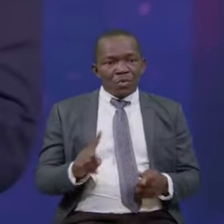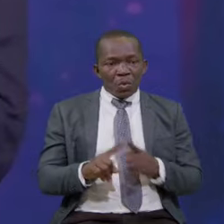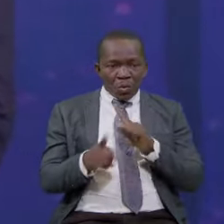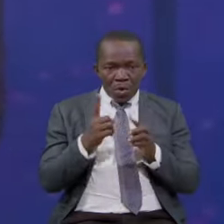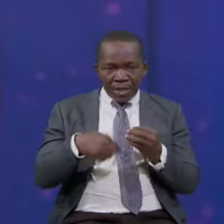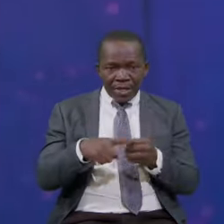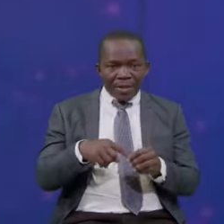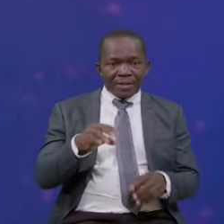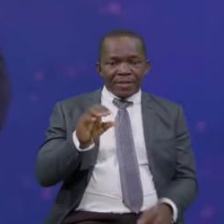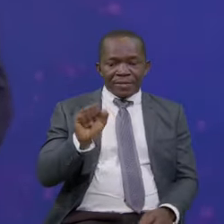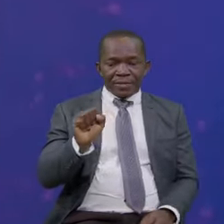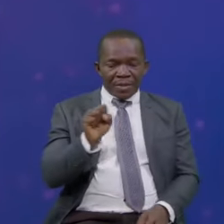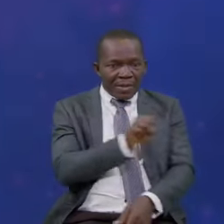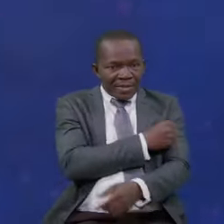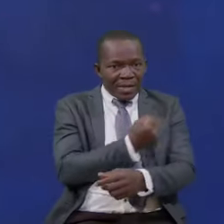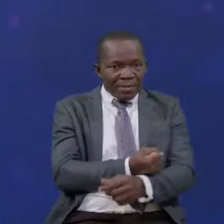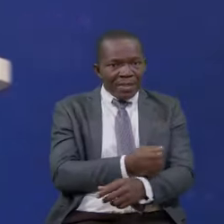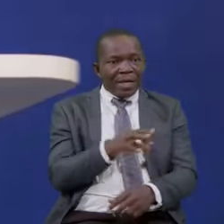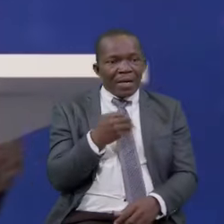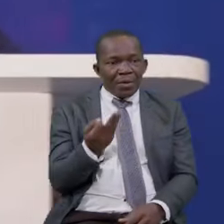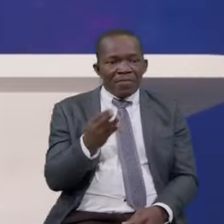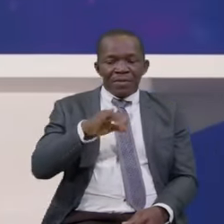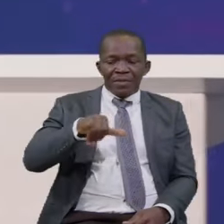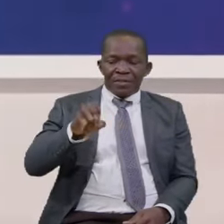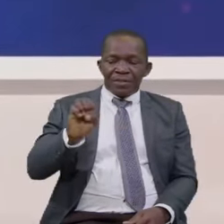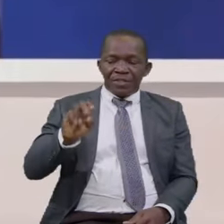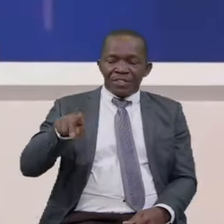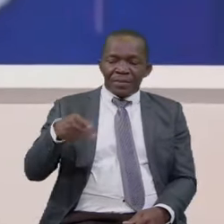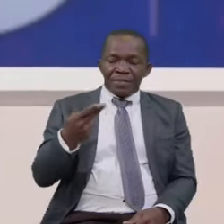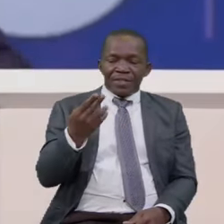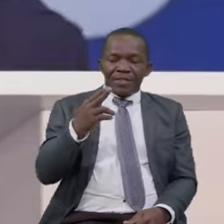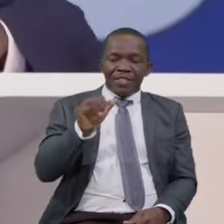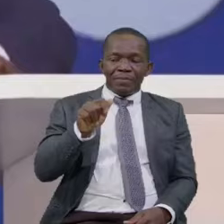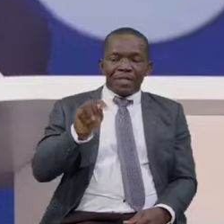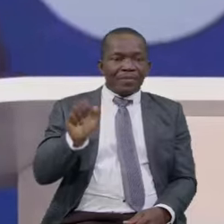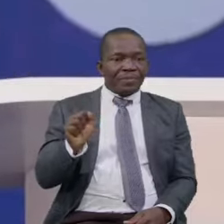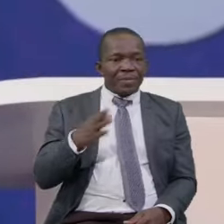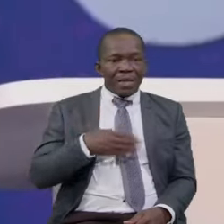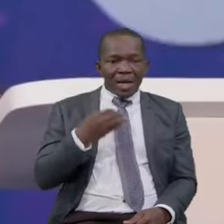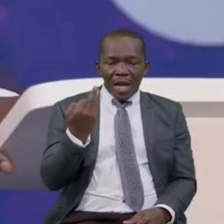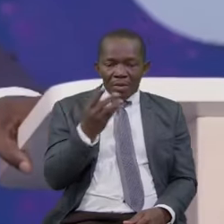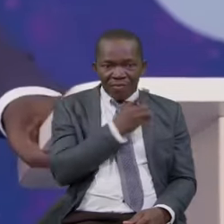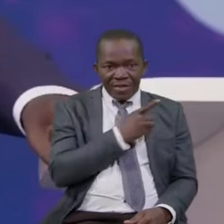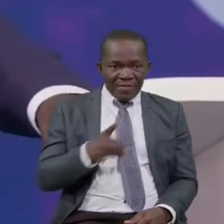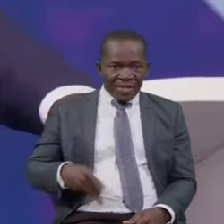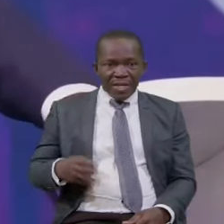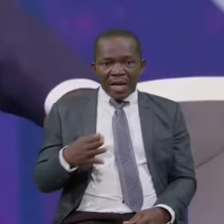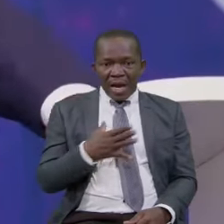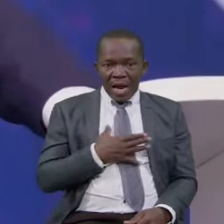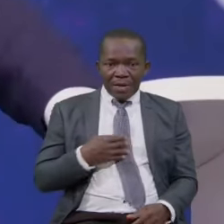parler de jeft de David de David égal de Samuel et des